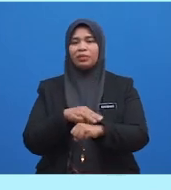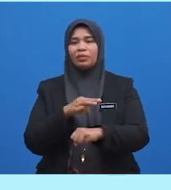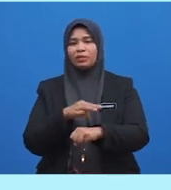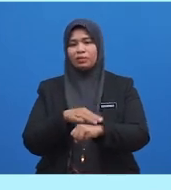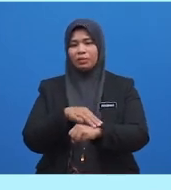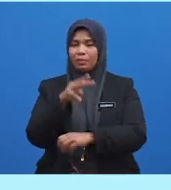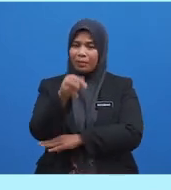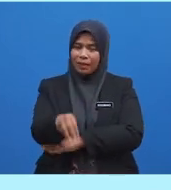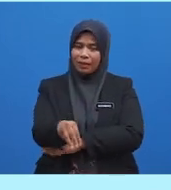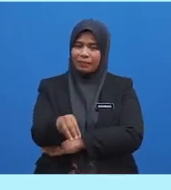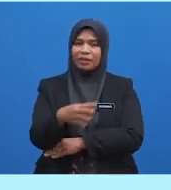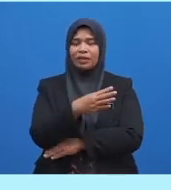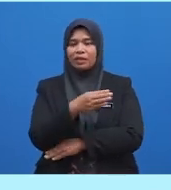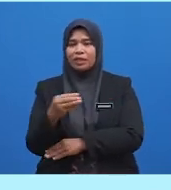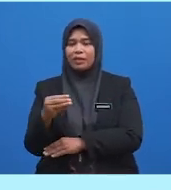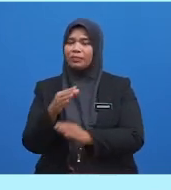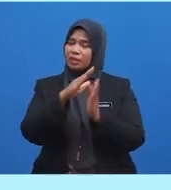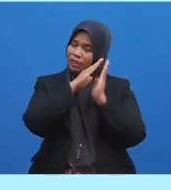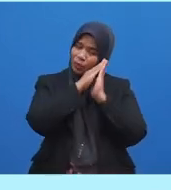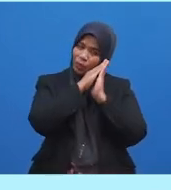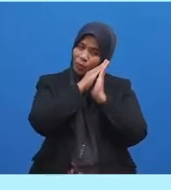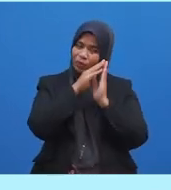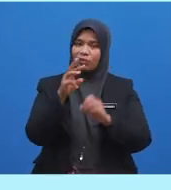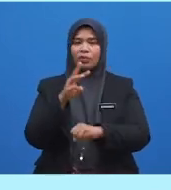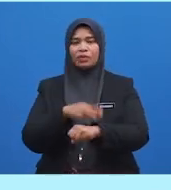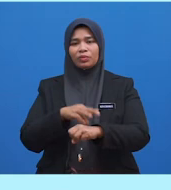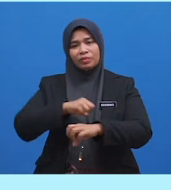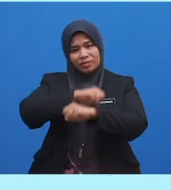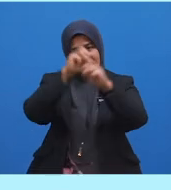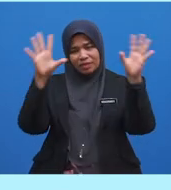malam dan tidur pada waktu siang